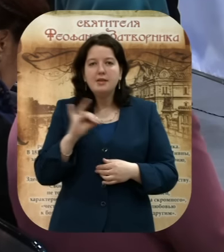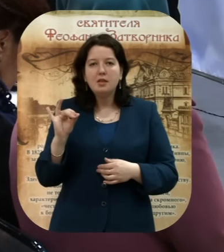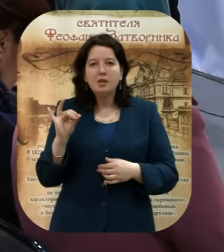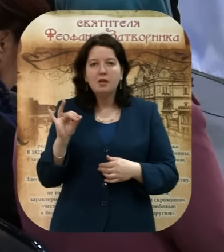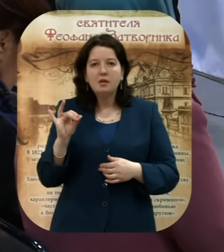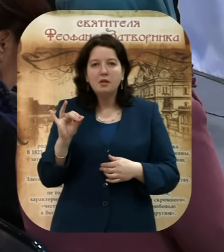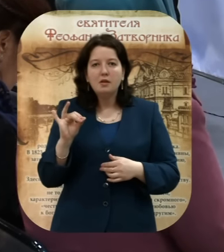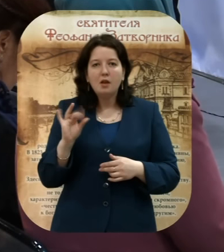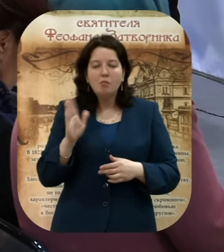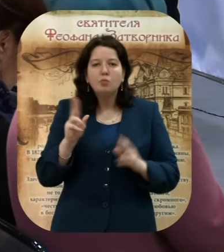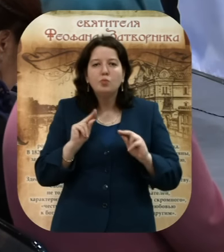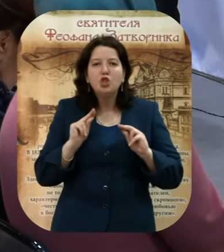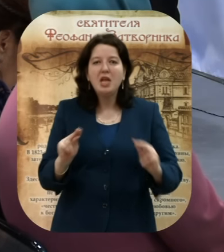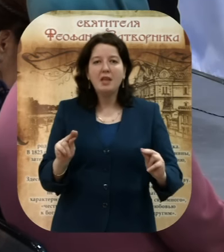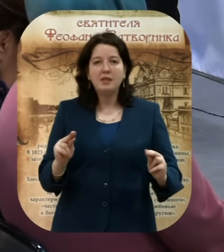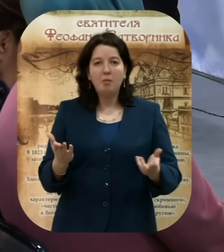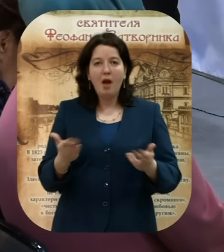И